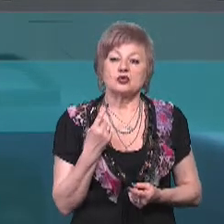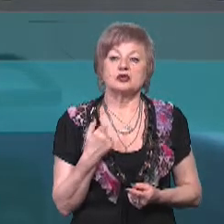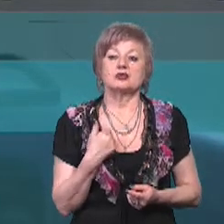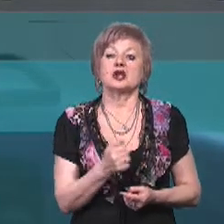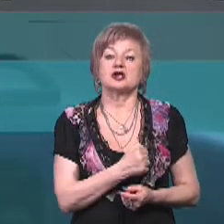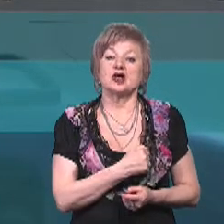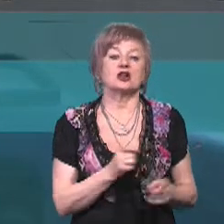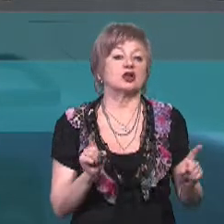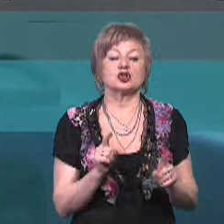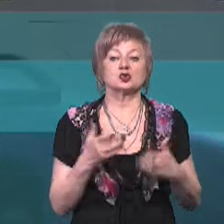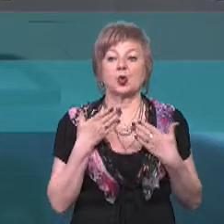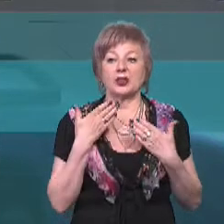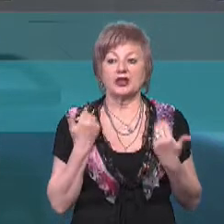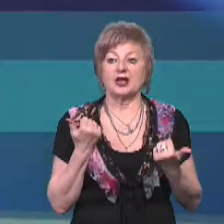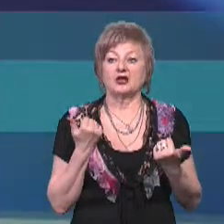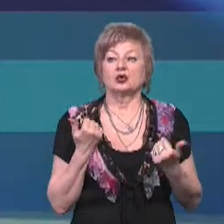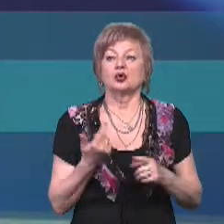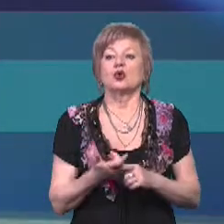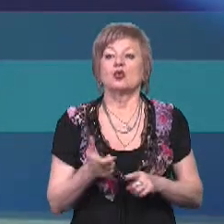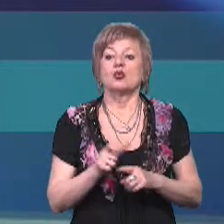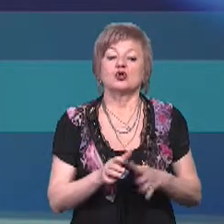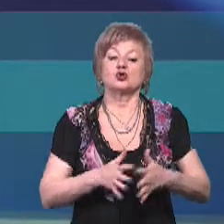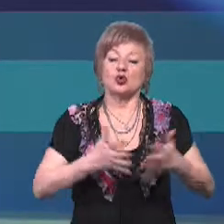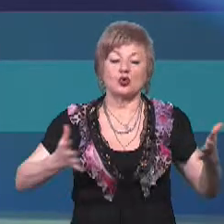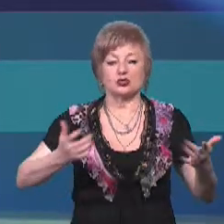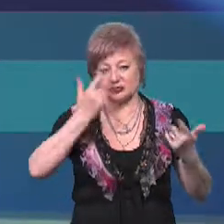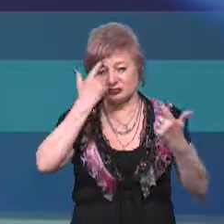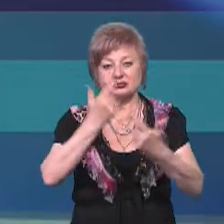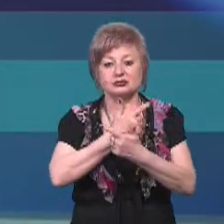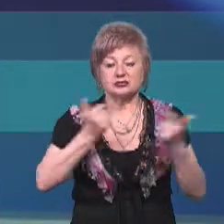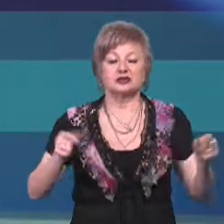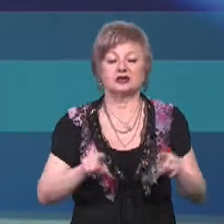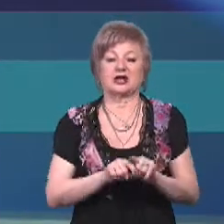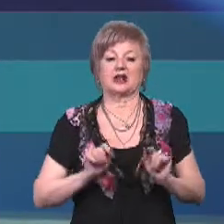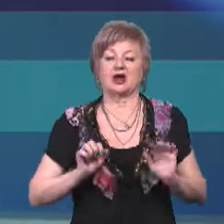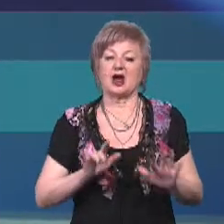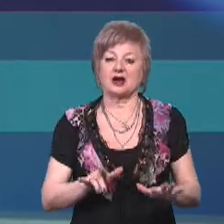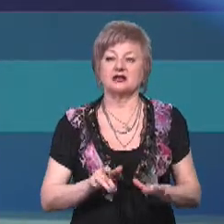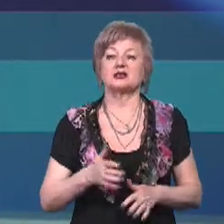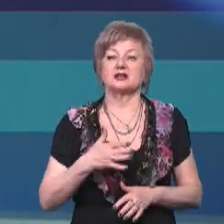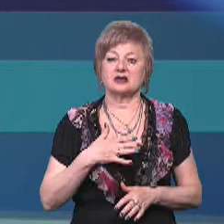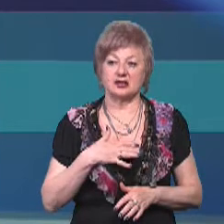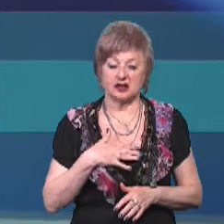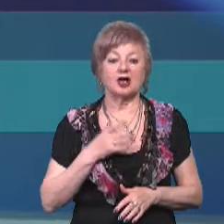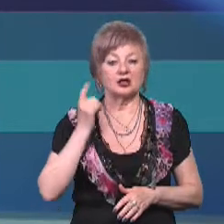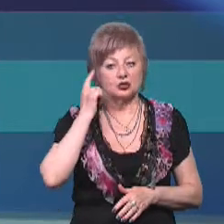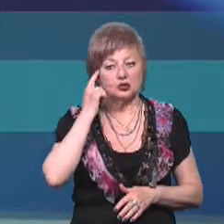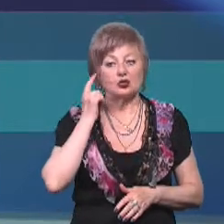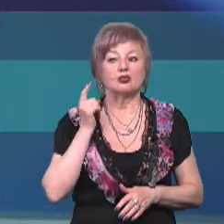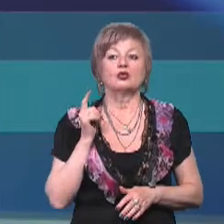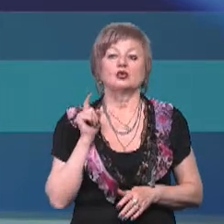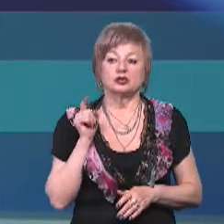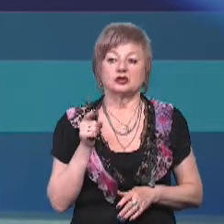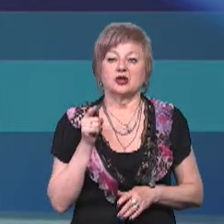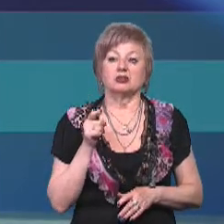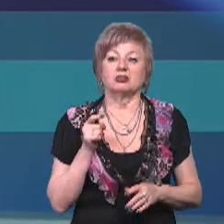що немає більш широкого розголосу таких акцій, які відбуваються. Тому що я впевнений, що там стояла